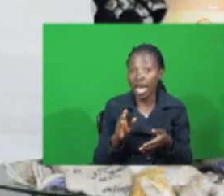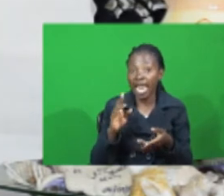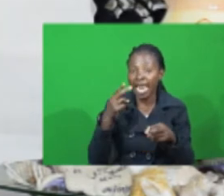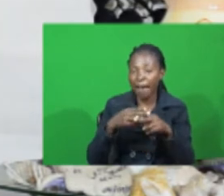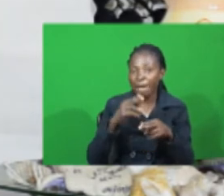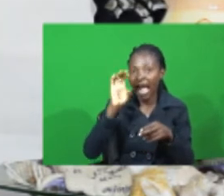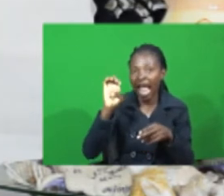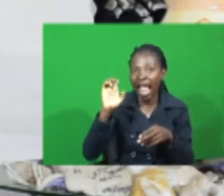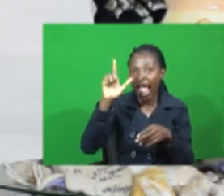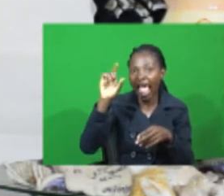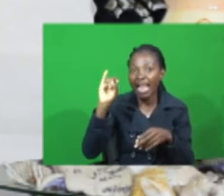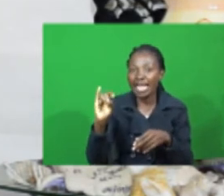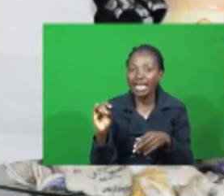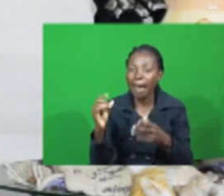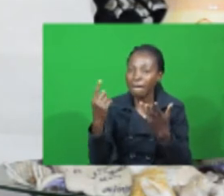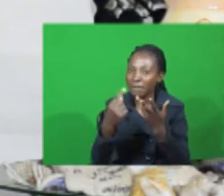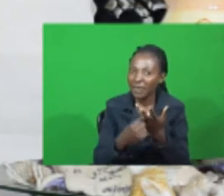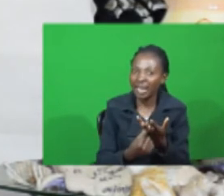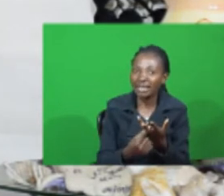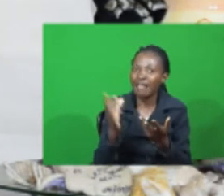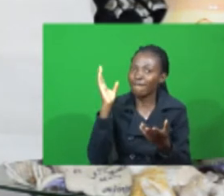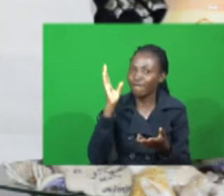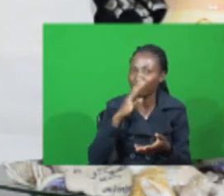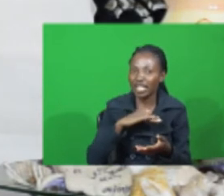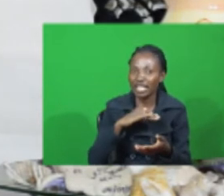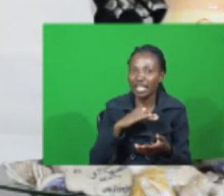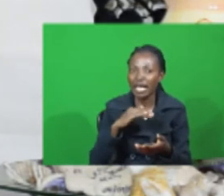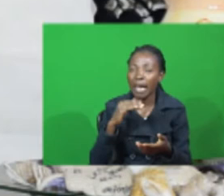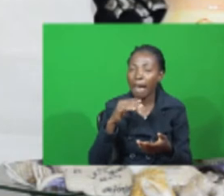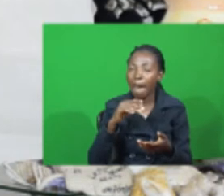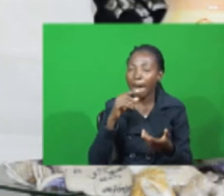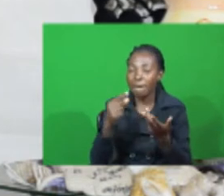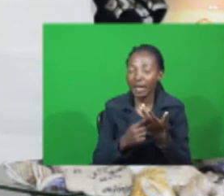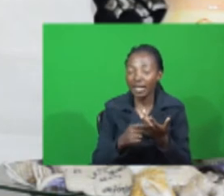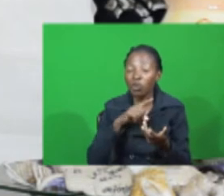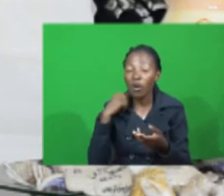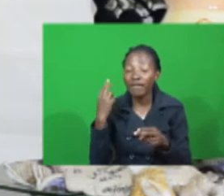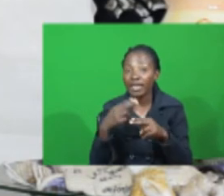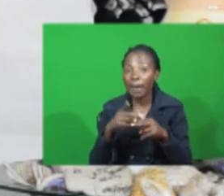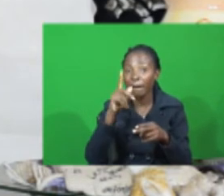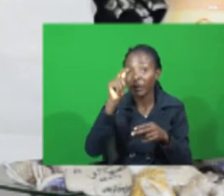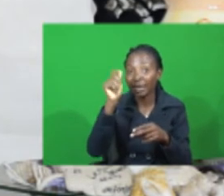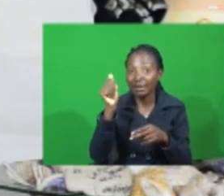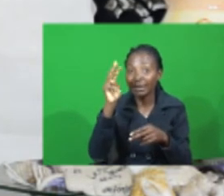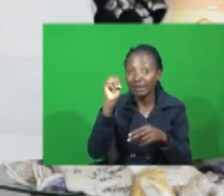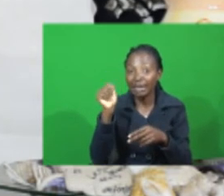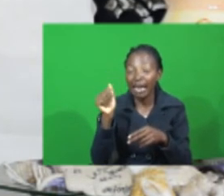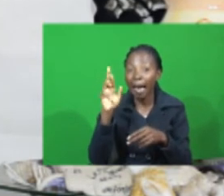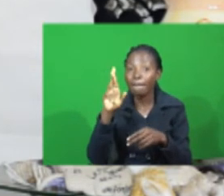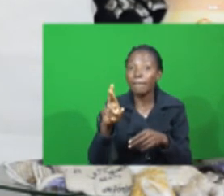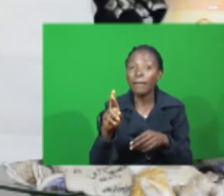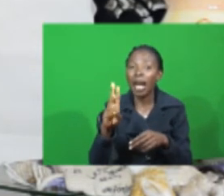Eri. Anzi arora achibatsirwa nababa wake akarora mukadzi ainzi Tamari. But Bible rikubva rati